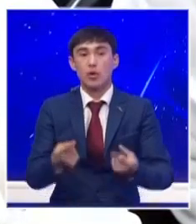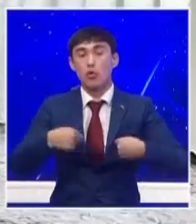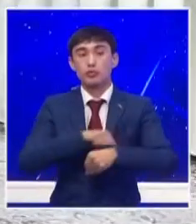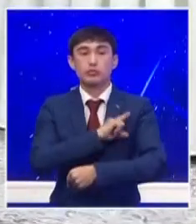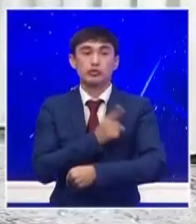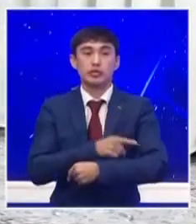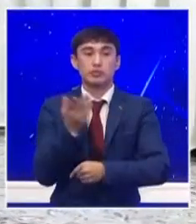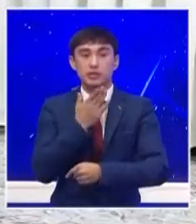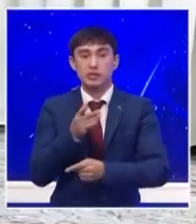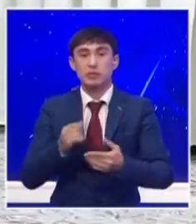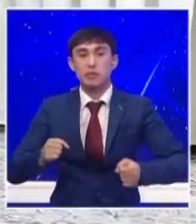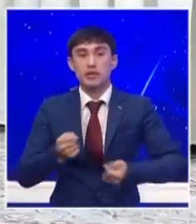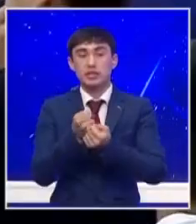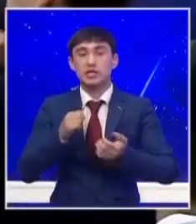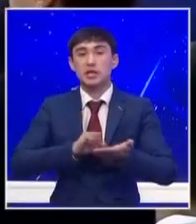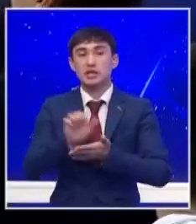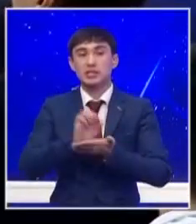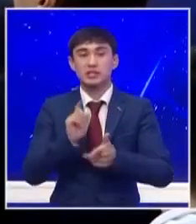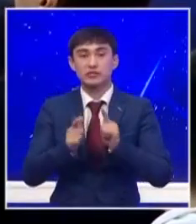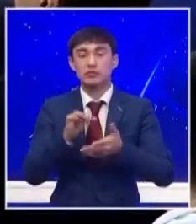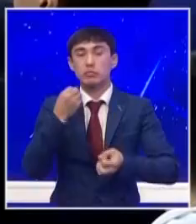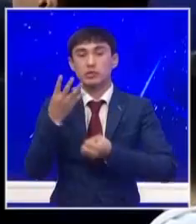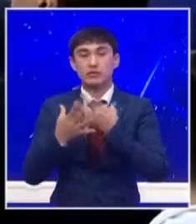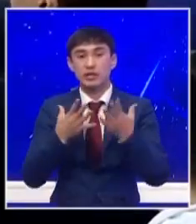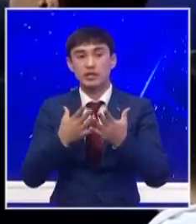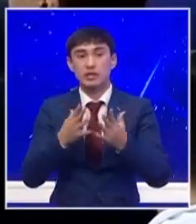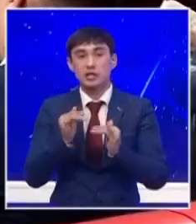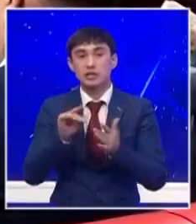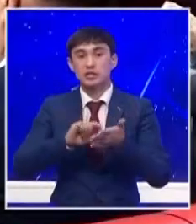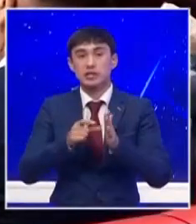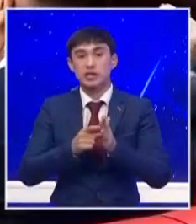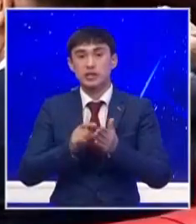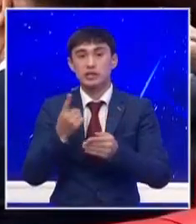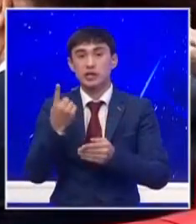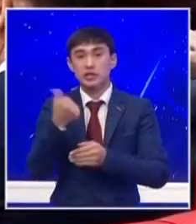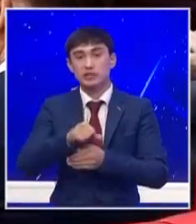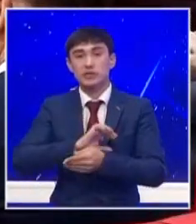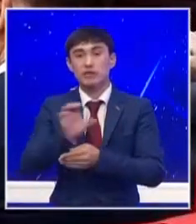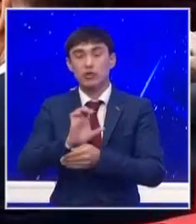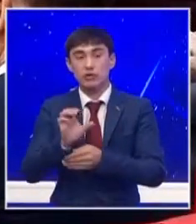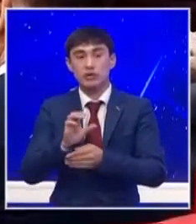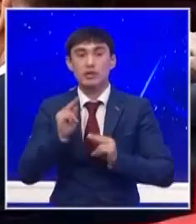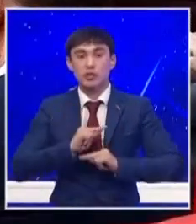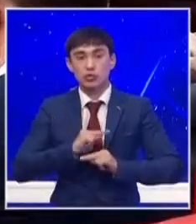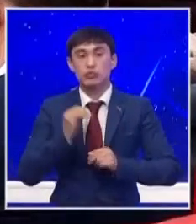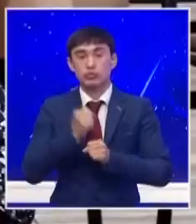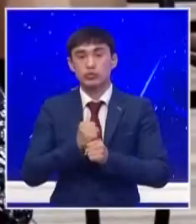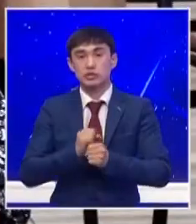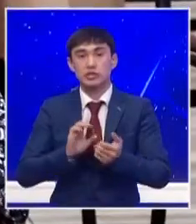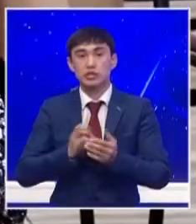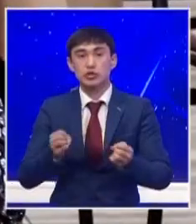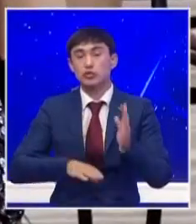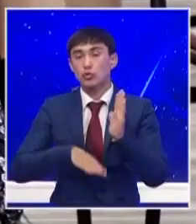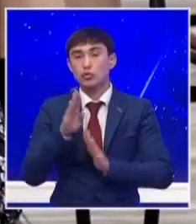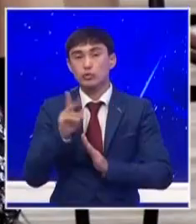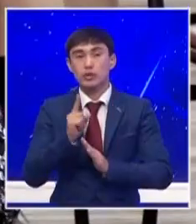усилиям и читательской поддержке газета действительно процветает издание выходит один раз в неделю все её сотрудники намерены сделать газету ещё